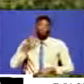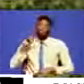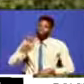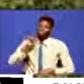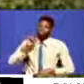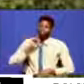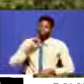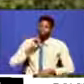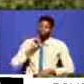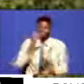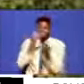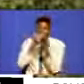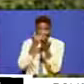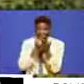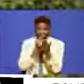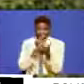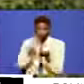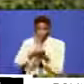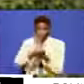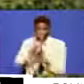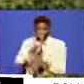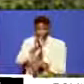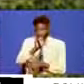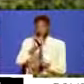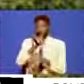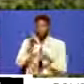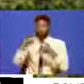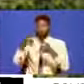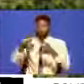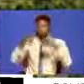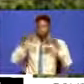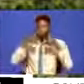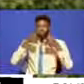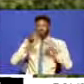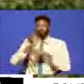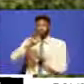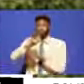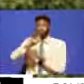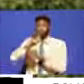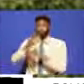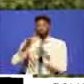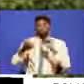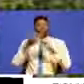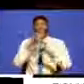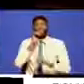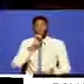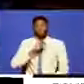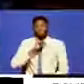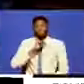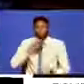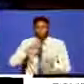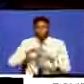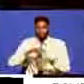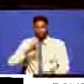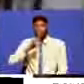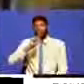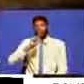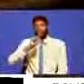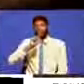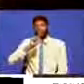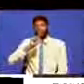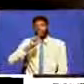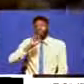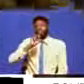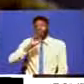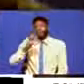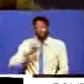hiki kilipatia award KBC katika Utna Exchange Program. Kwenye vituko